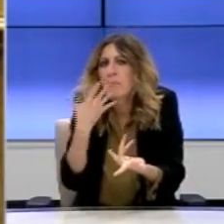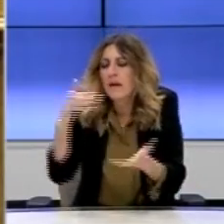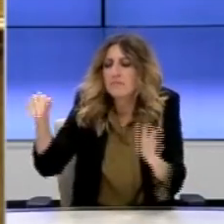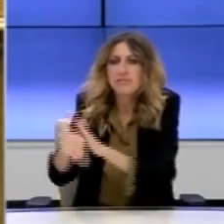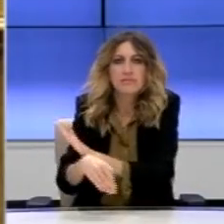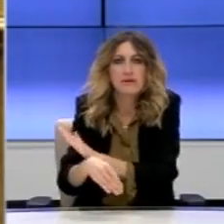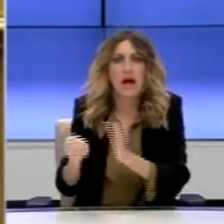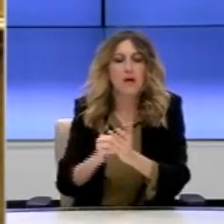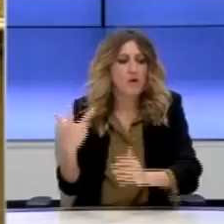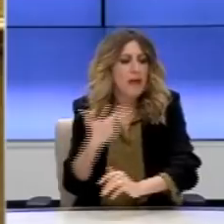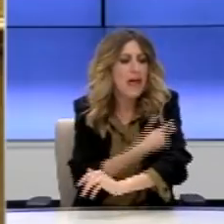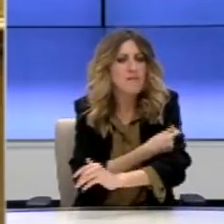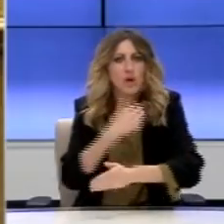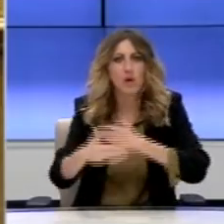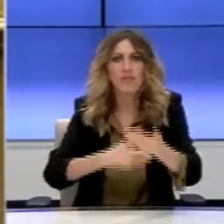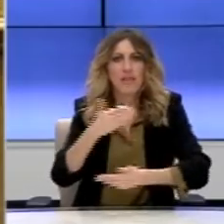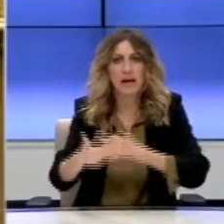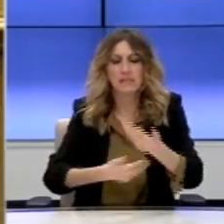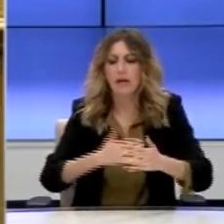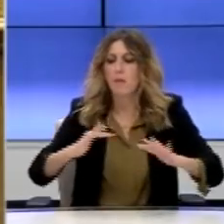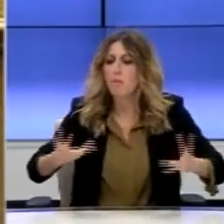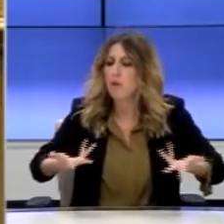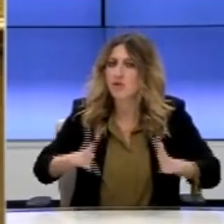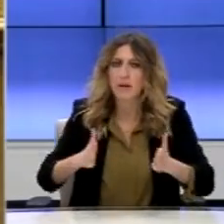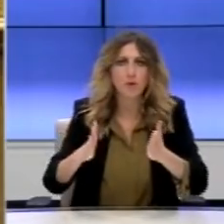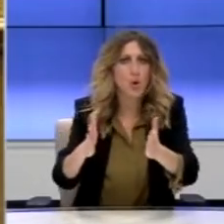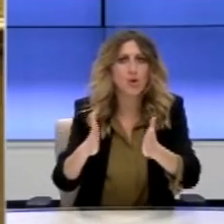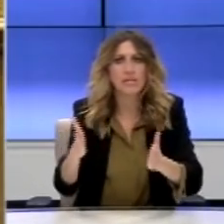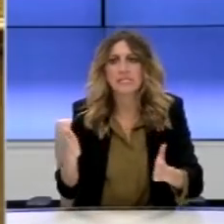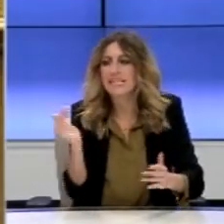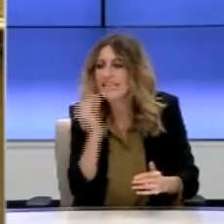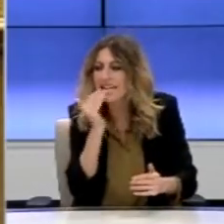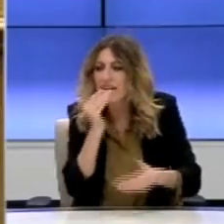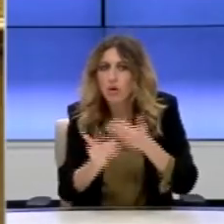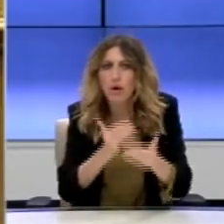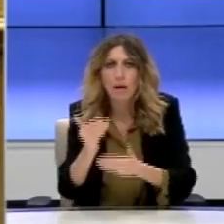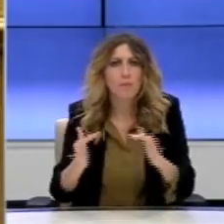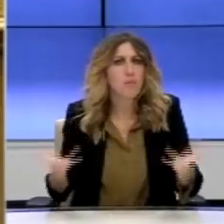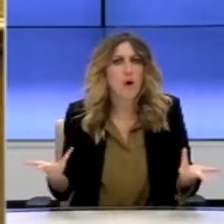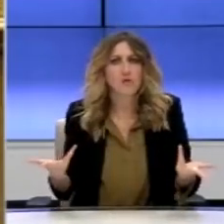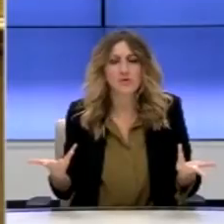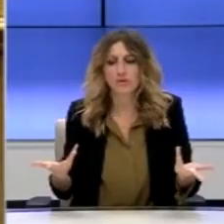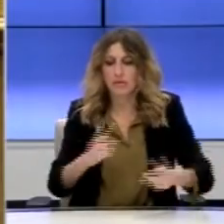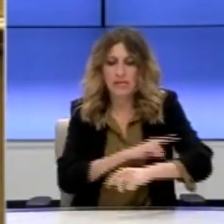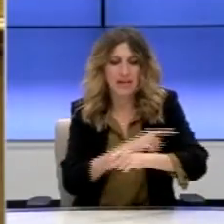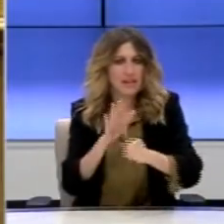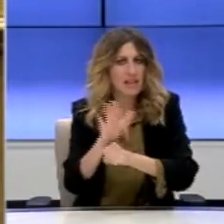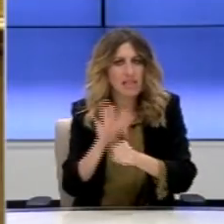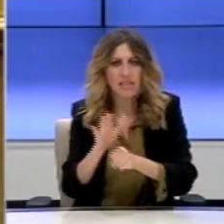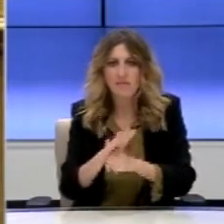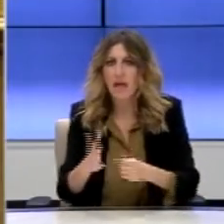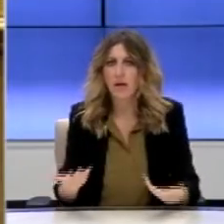Με την υπάρχουσα κατάσταση και τις εμβολιαστικές ασκήσεις που έχουν αποσταλεί στα κέντρα